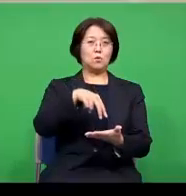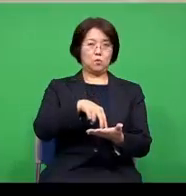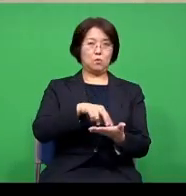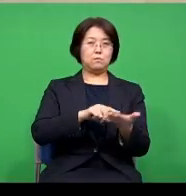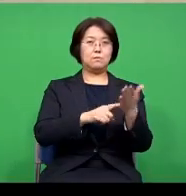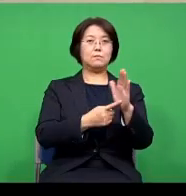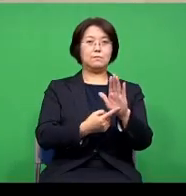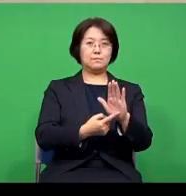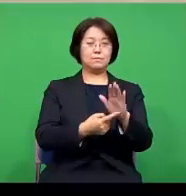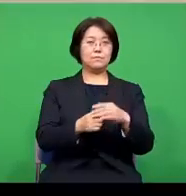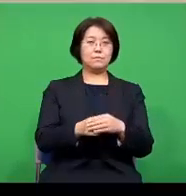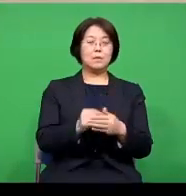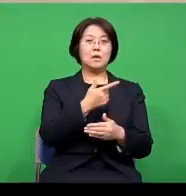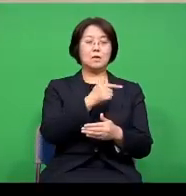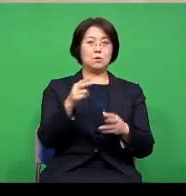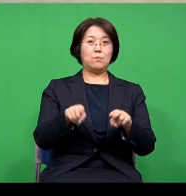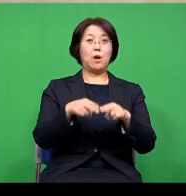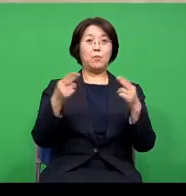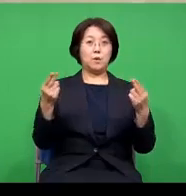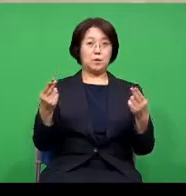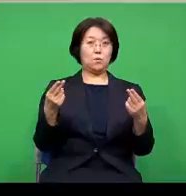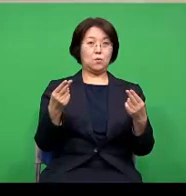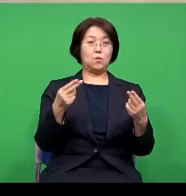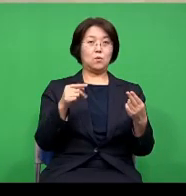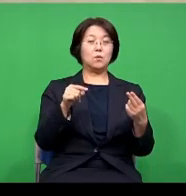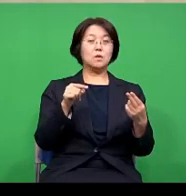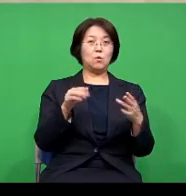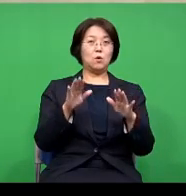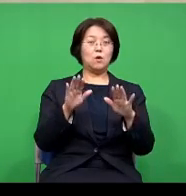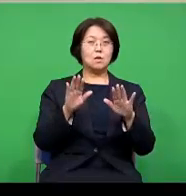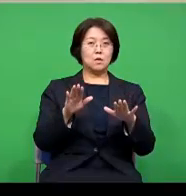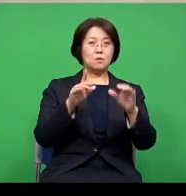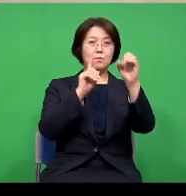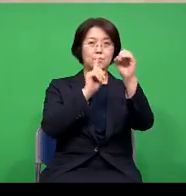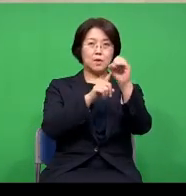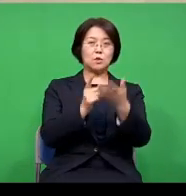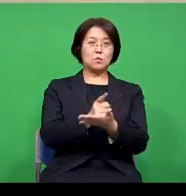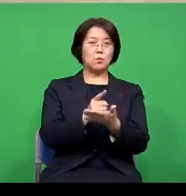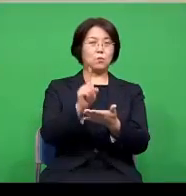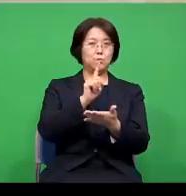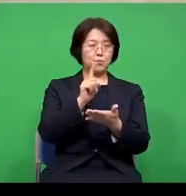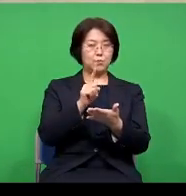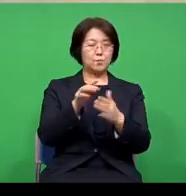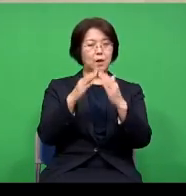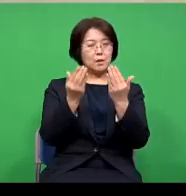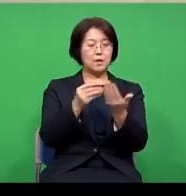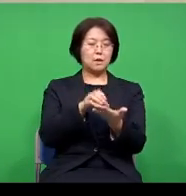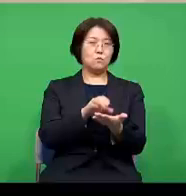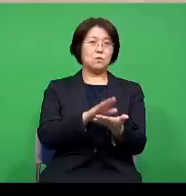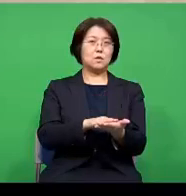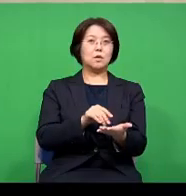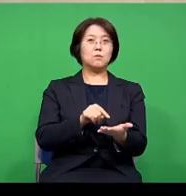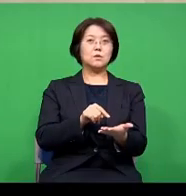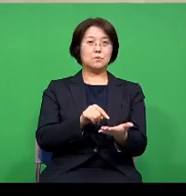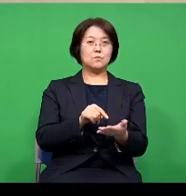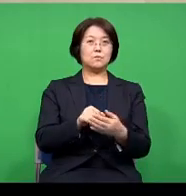し、また、いろんなパンフレット類にもですね、今後の目指すべき方向は大まかには出ておるんですけれ